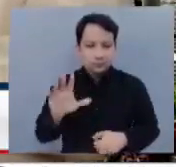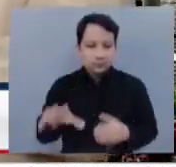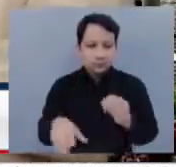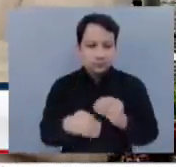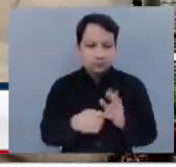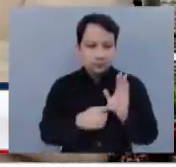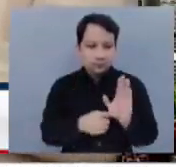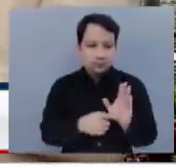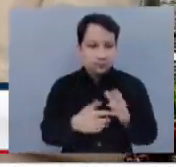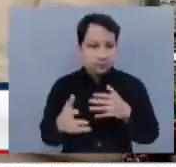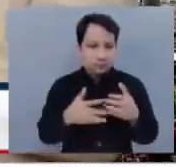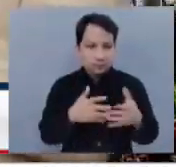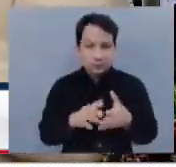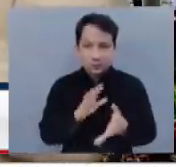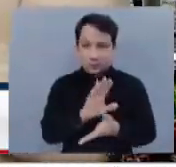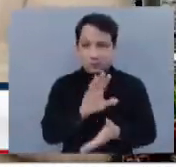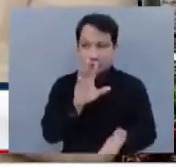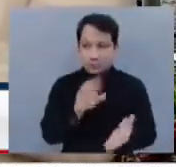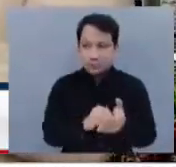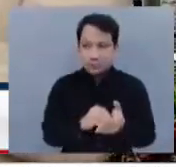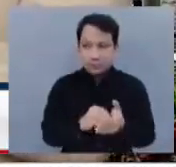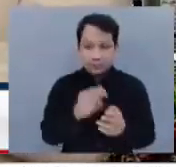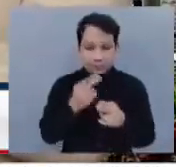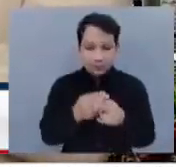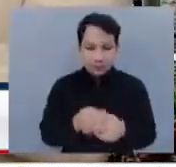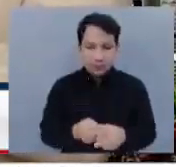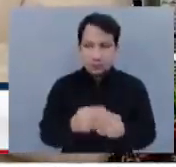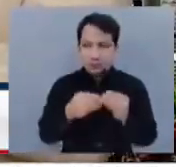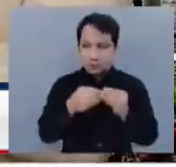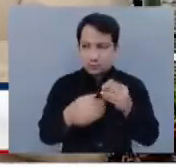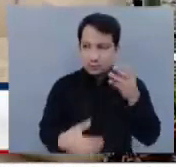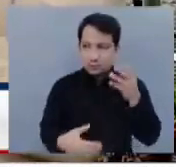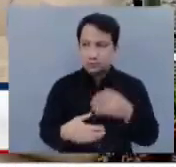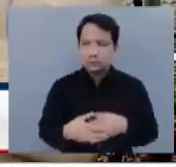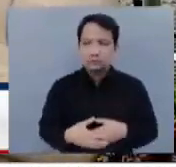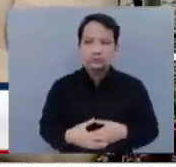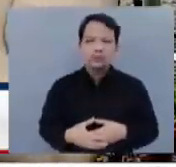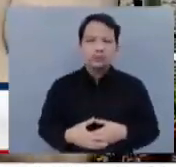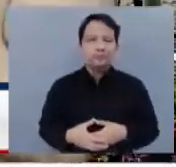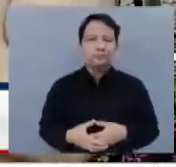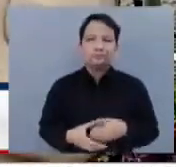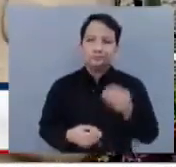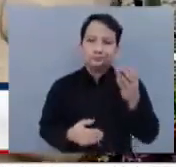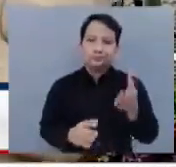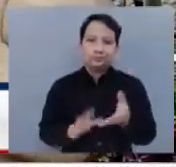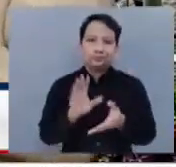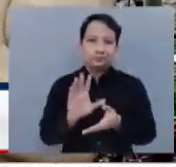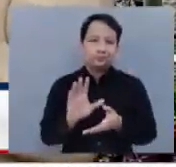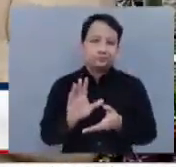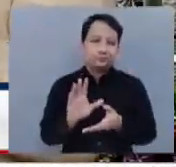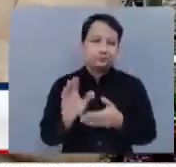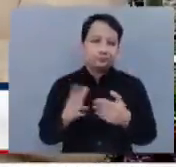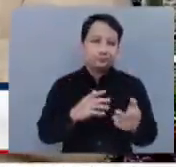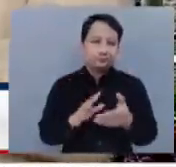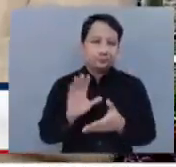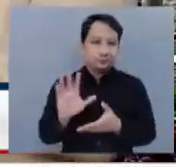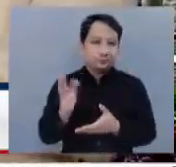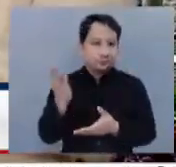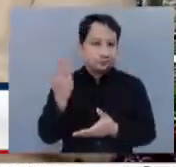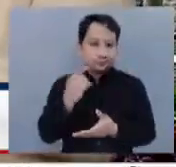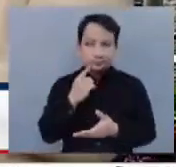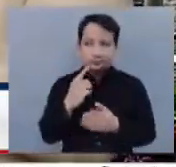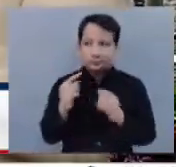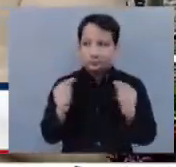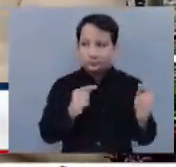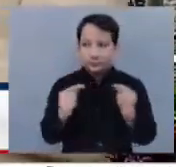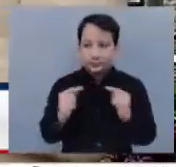po naitala ang kanilang pangalan sa kasaysayan o hindi po nahanap ang kanilang labi po, no, nung digmaan. Kinikilala